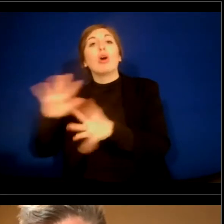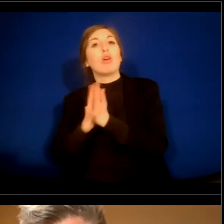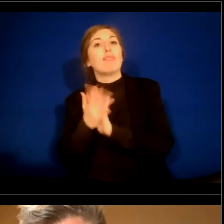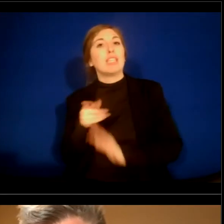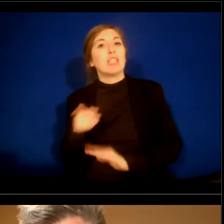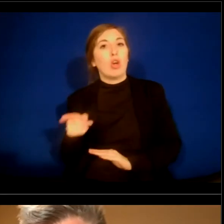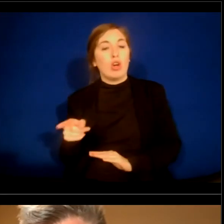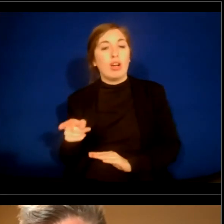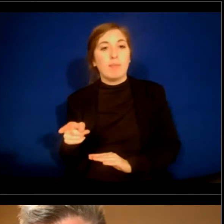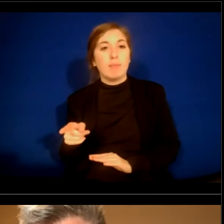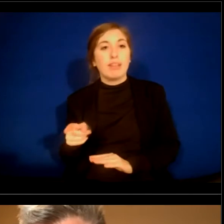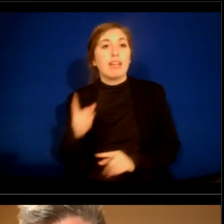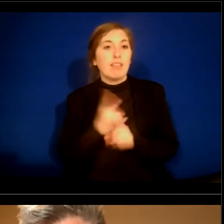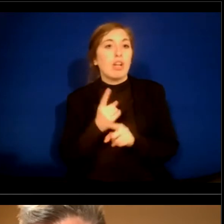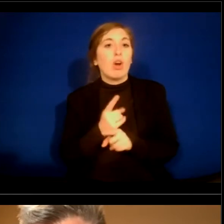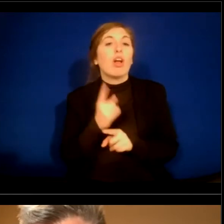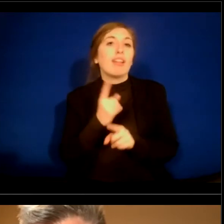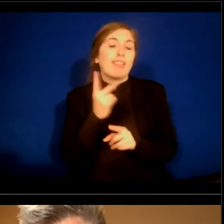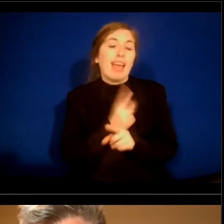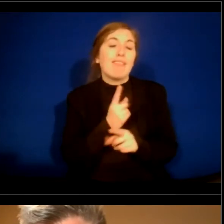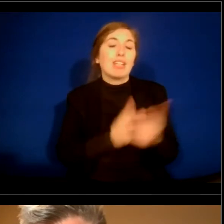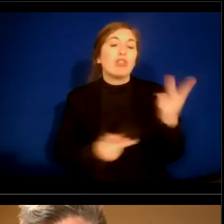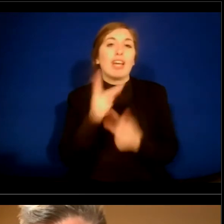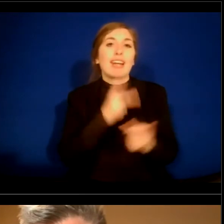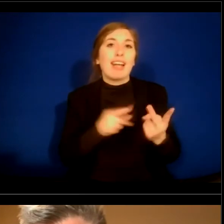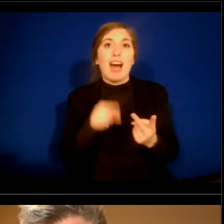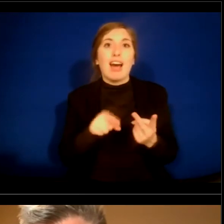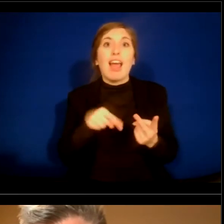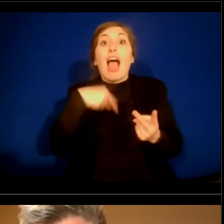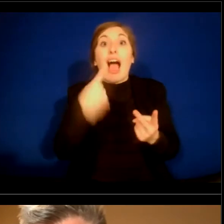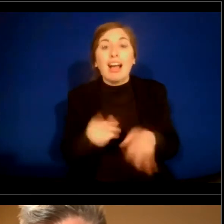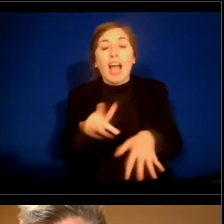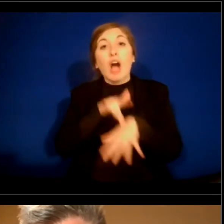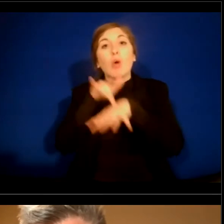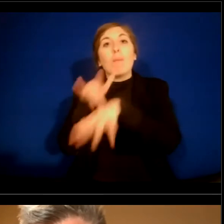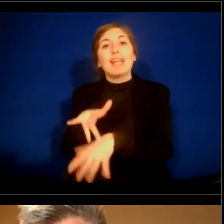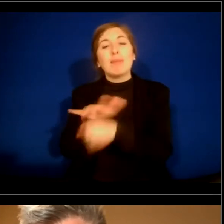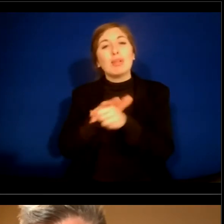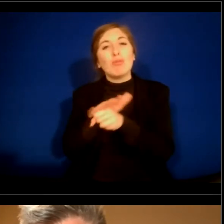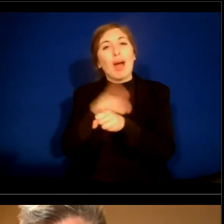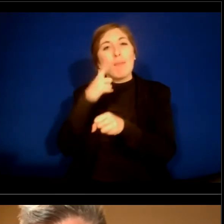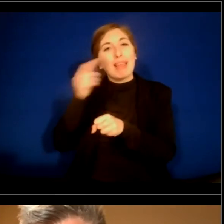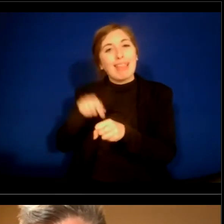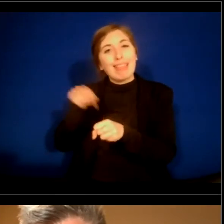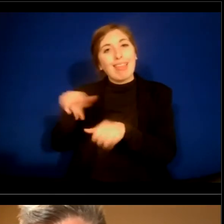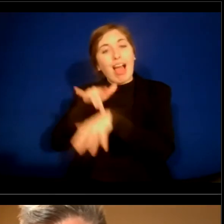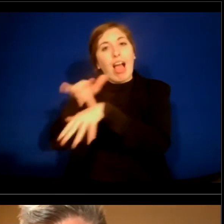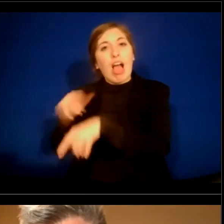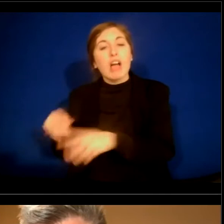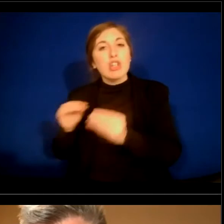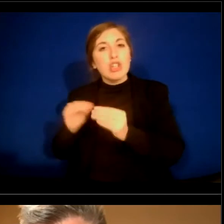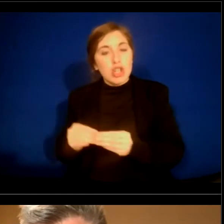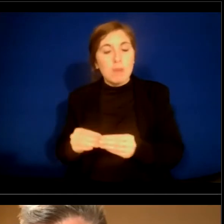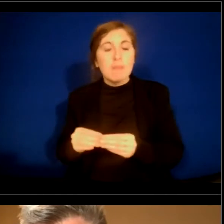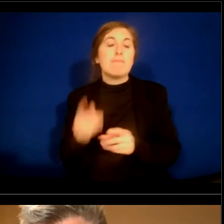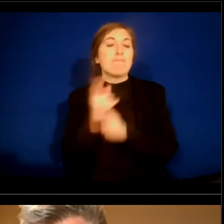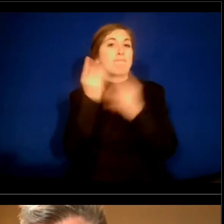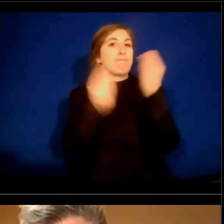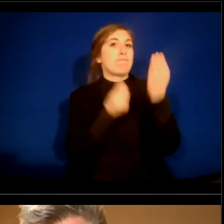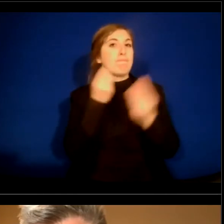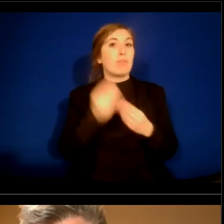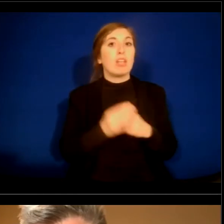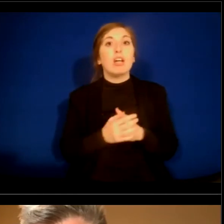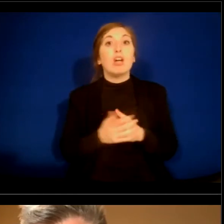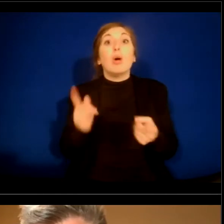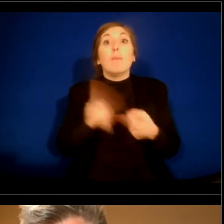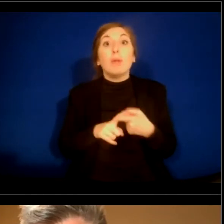da riempire per l'accompagnamento degli ucraini stessi. E poi è la domanda, cioè, ma le famiglie che